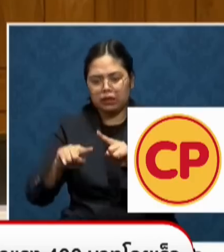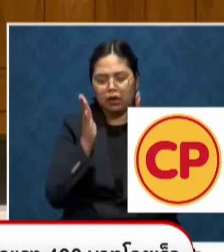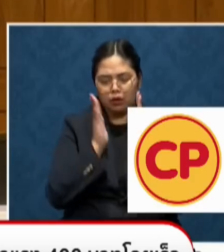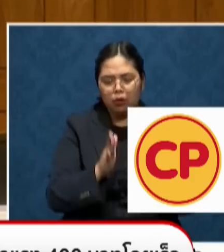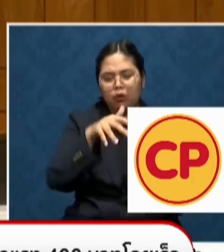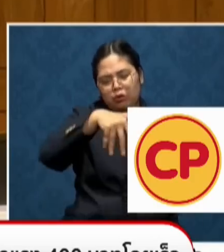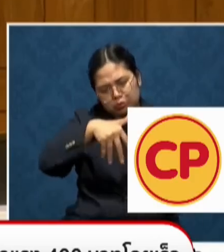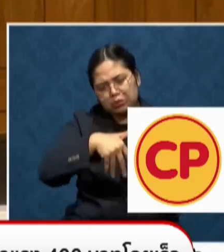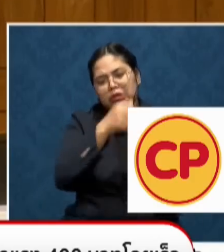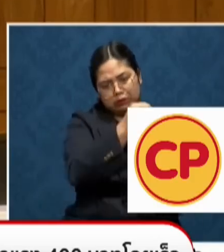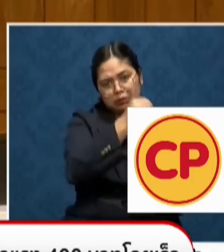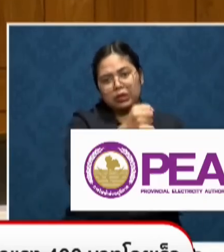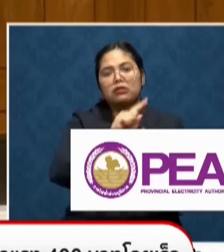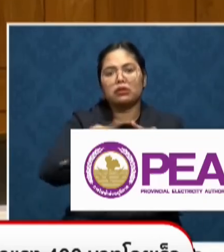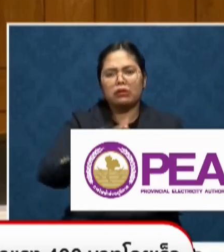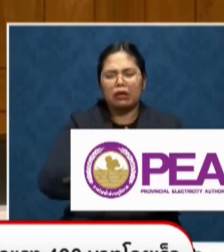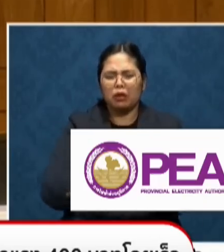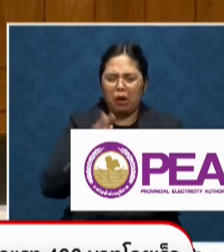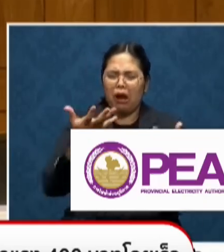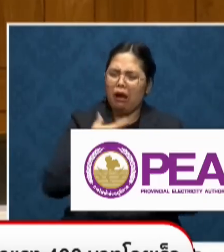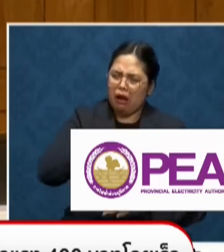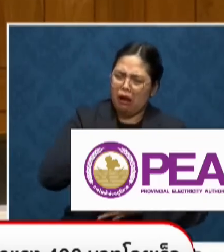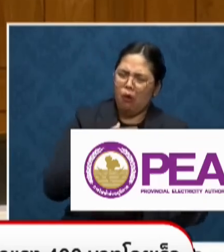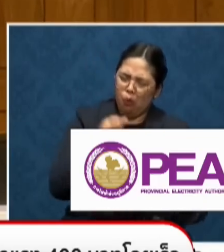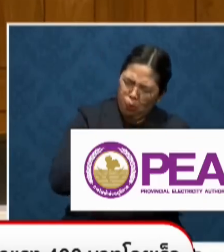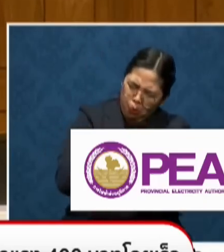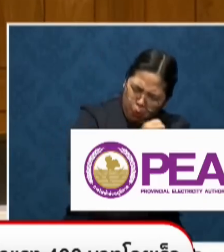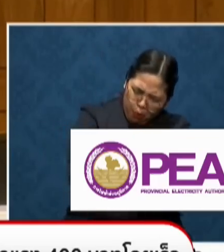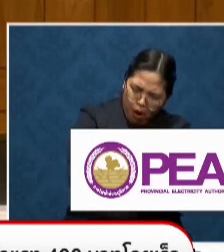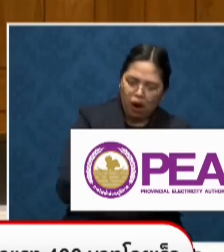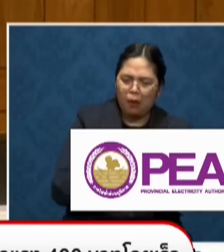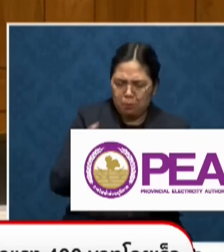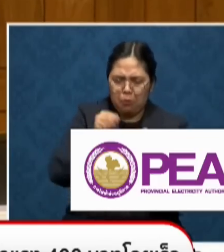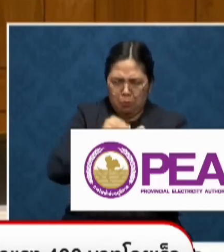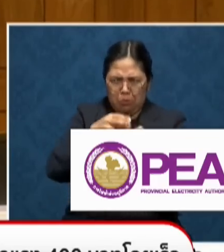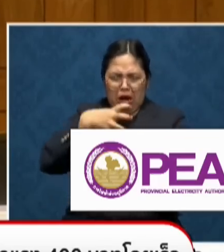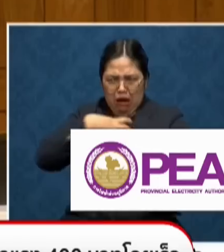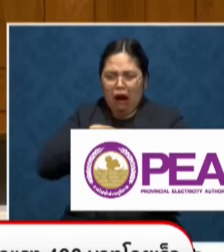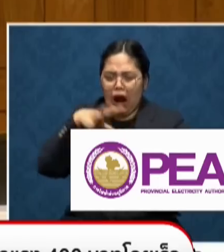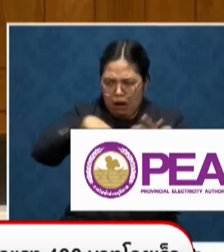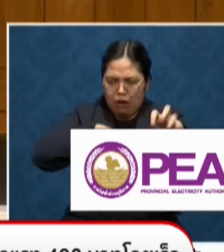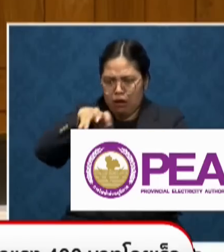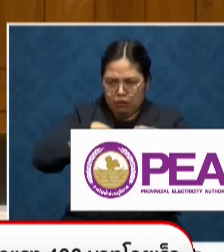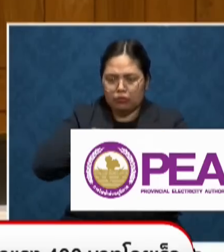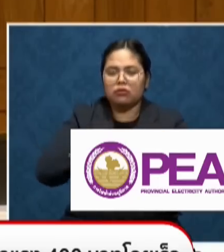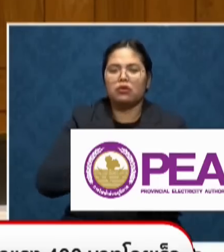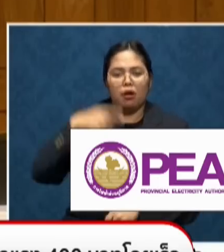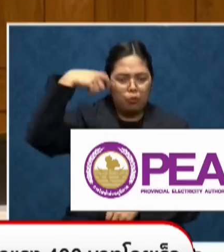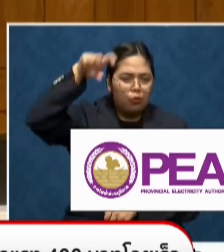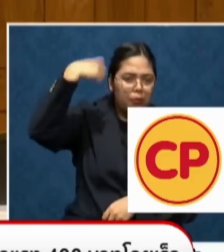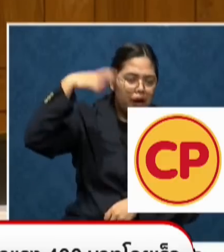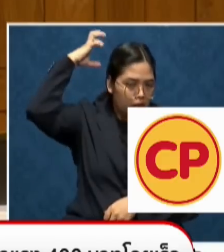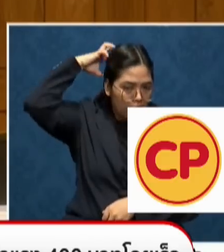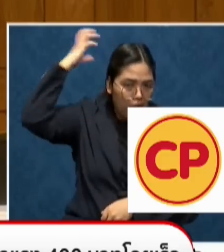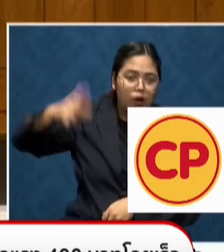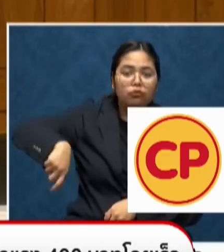ไปรับฟังข้อมูลเบื้องต้นมาจากปัญหาการประมงที่เกิดขึ้นเราเองก็พยายามทำเรื่องนี้ให้ดีมีประสิทธิภาพคำนึงถึงผู้ประกอบการแรง